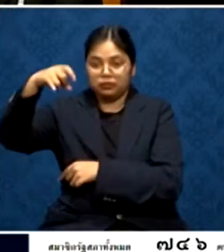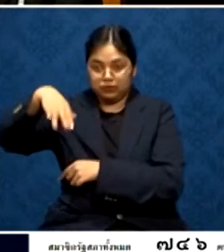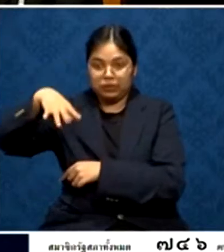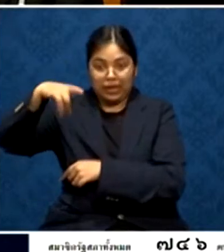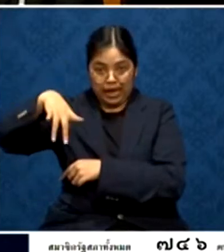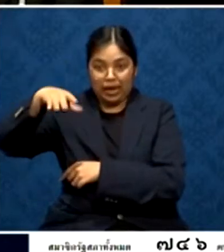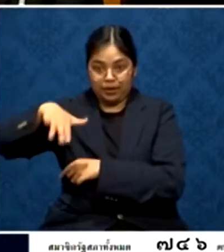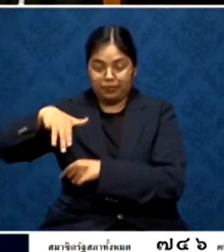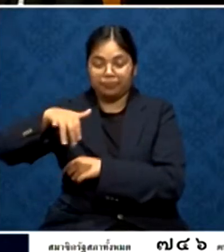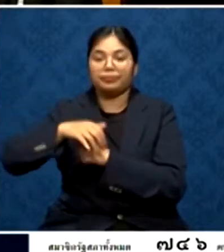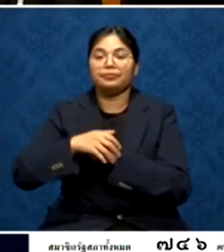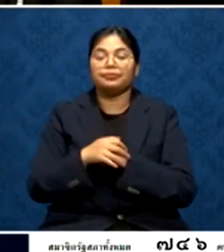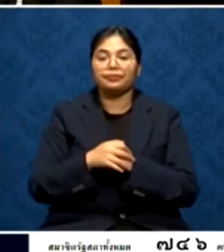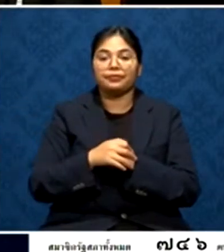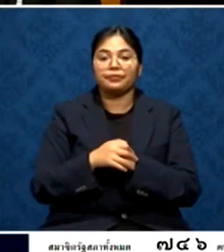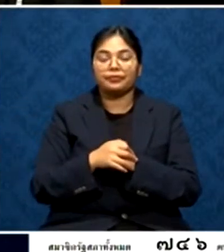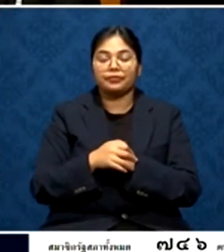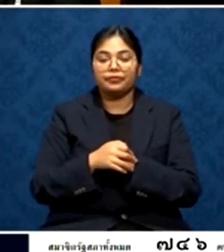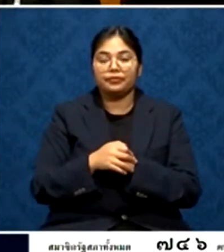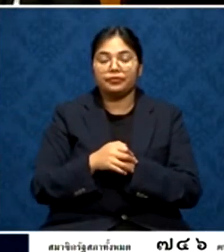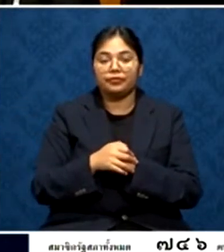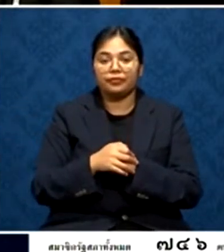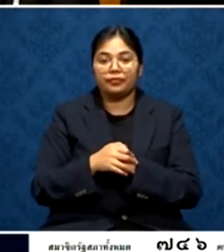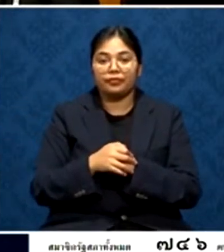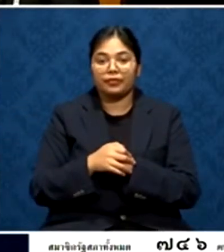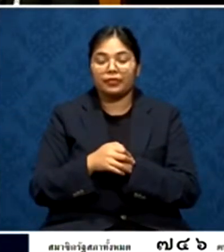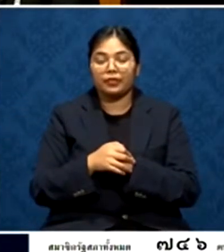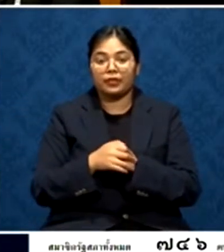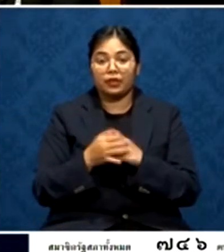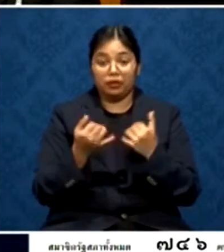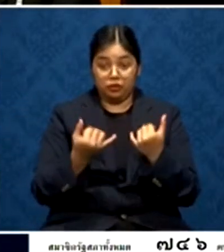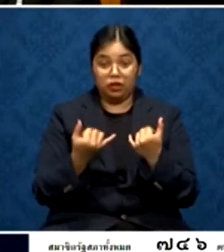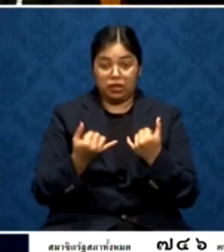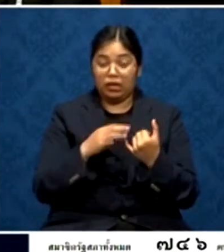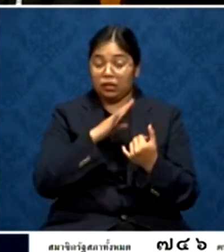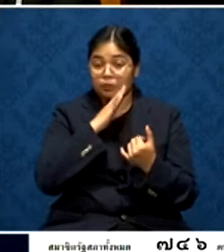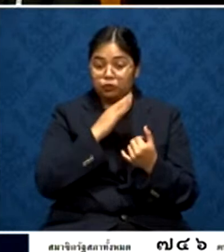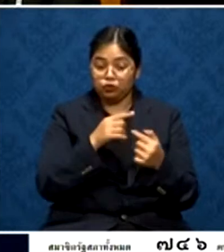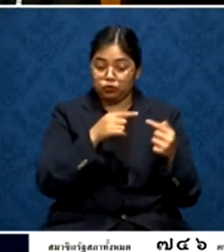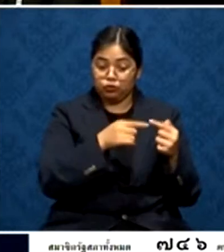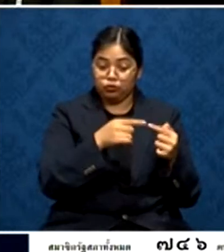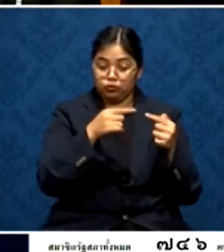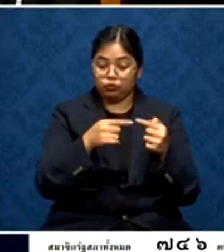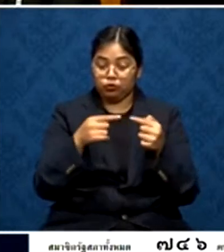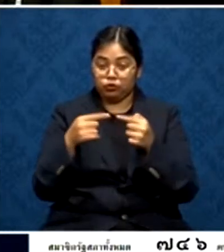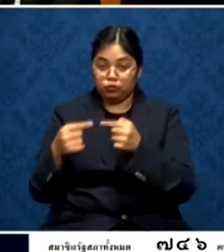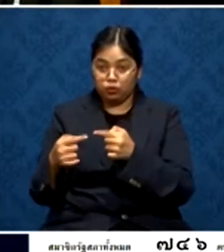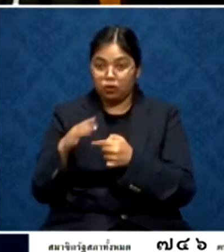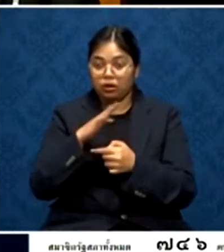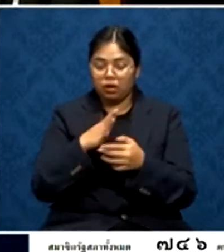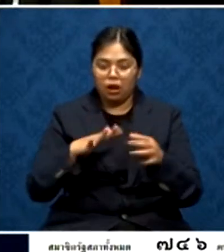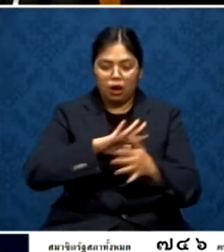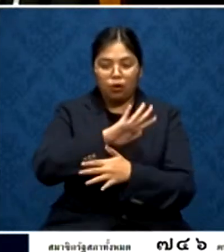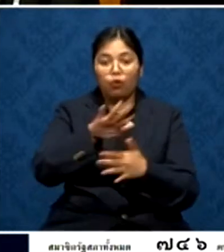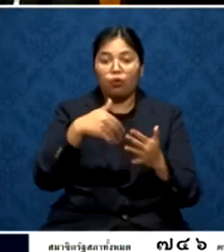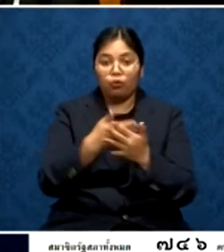ร์ซึ่งปัจจุบันนั้นท่านจะต้องเสียค่าใช้จ่ายรวม